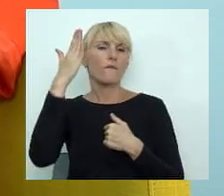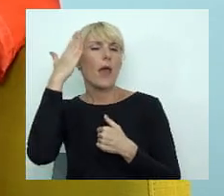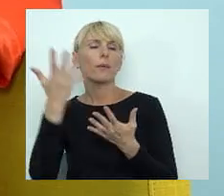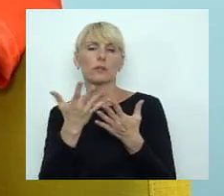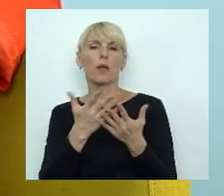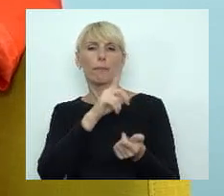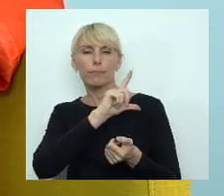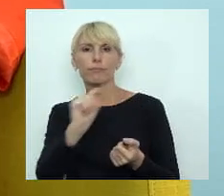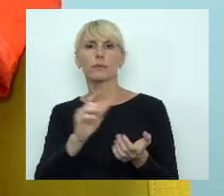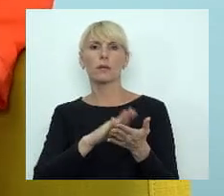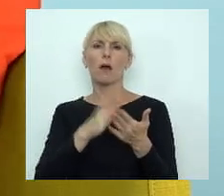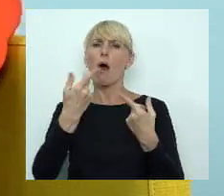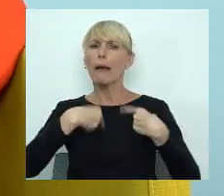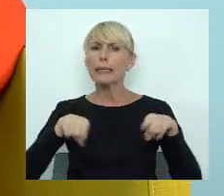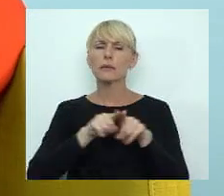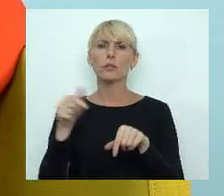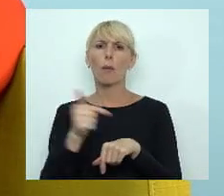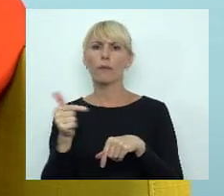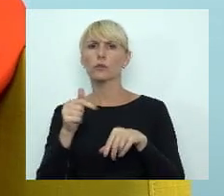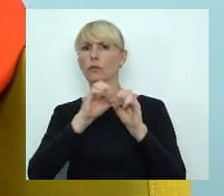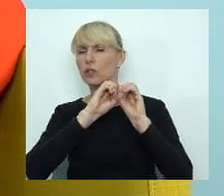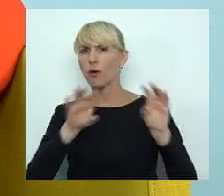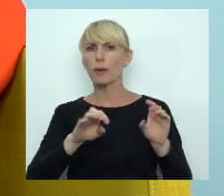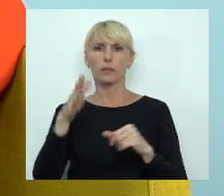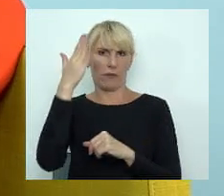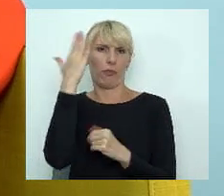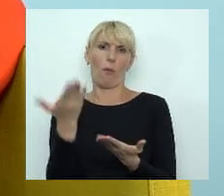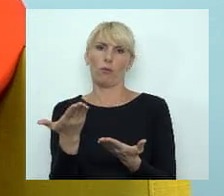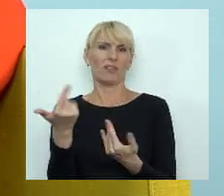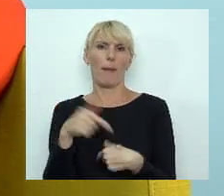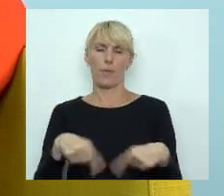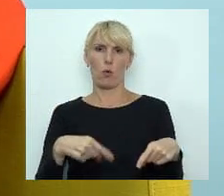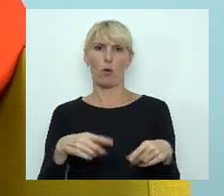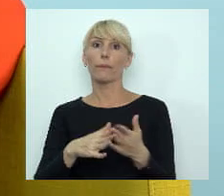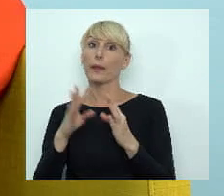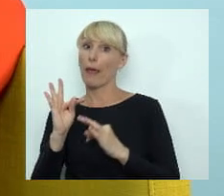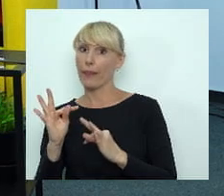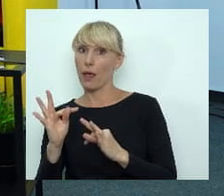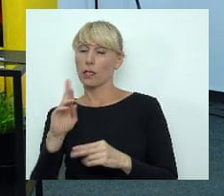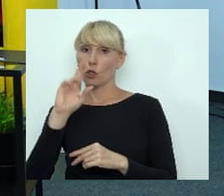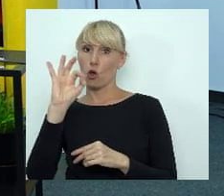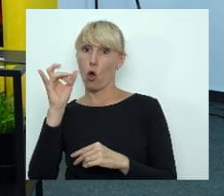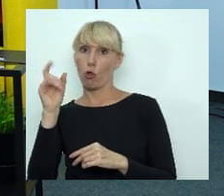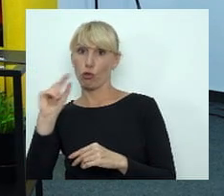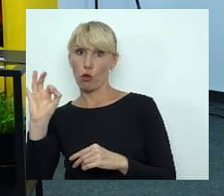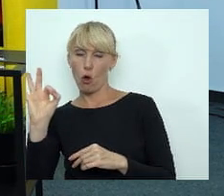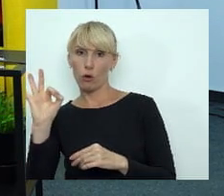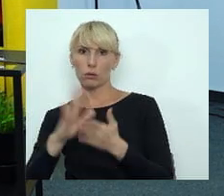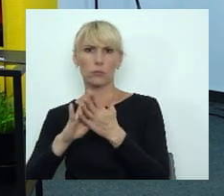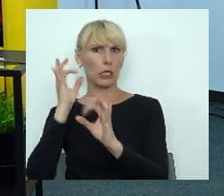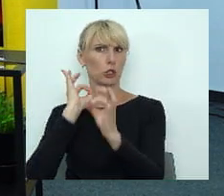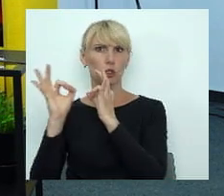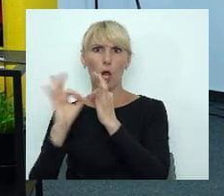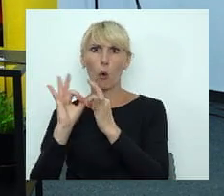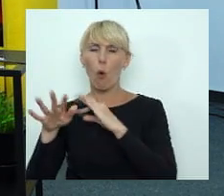związku z tym nie będziemy realizować obowiązków informacyjnych. RODO jest w tym przypadku bardziej restrykcyjne, w związku z czym tych informacji, które